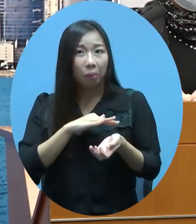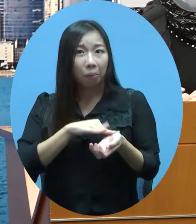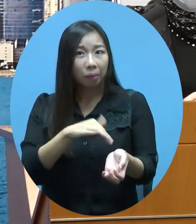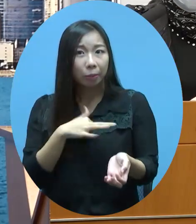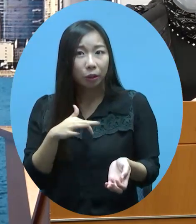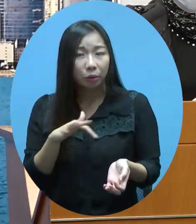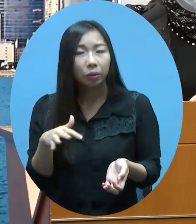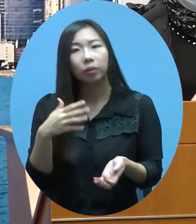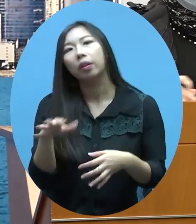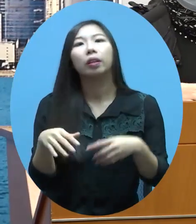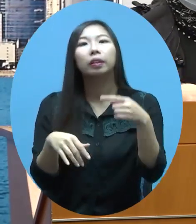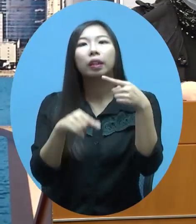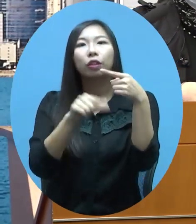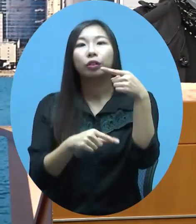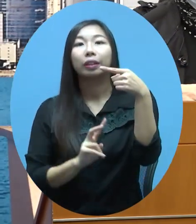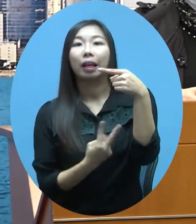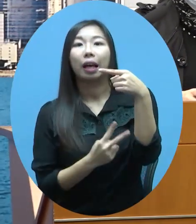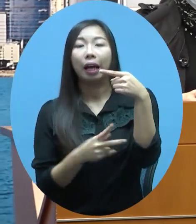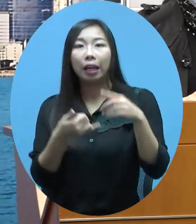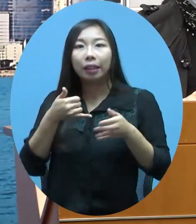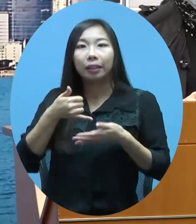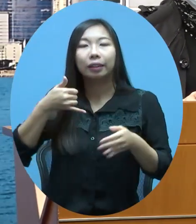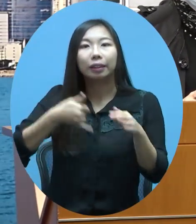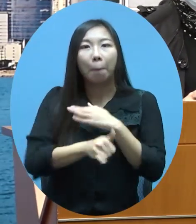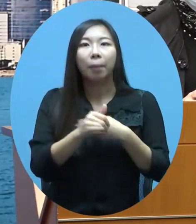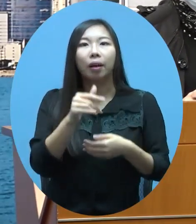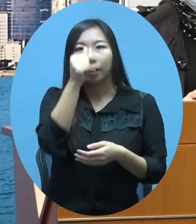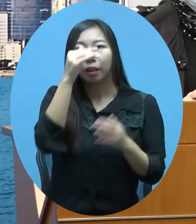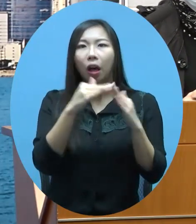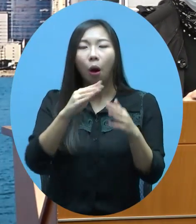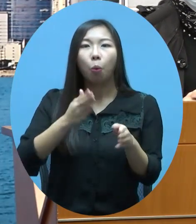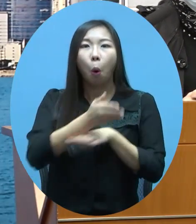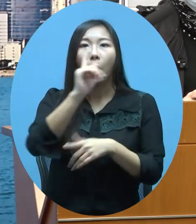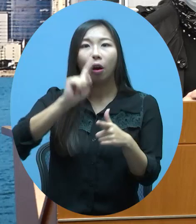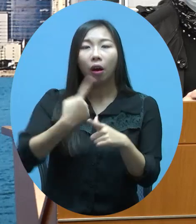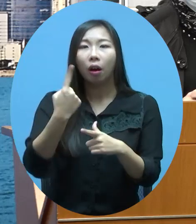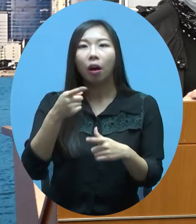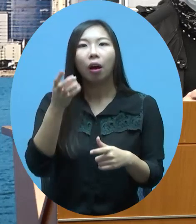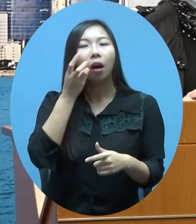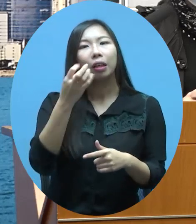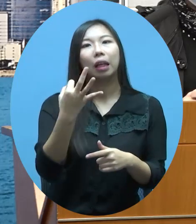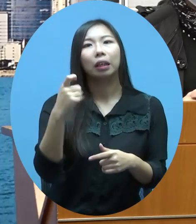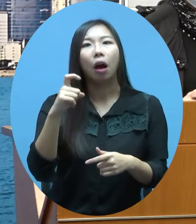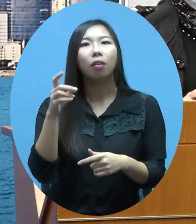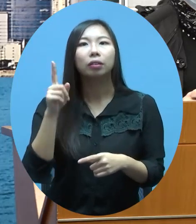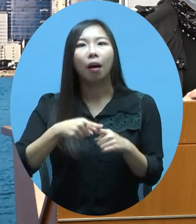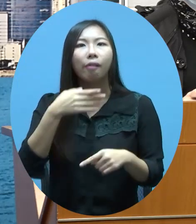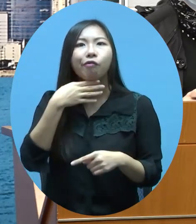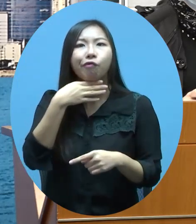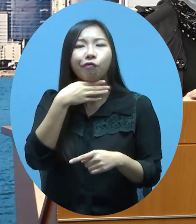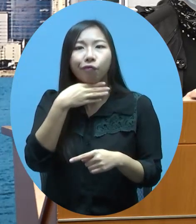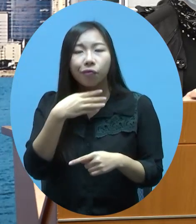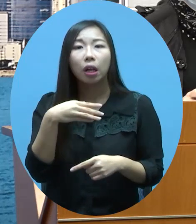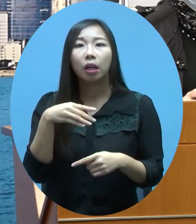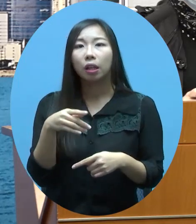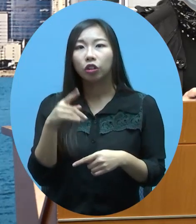佢1月22日入院啦，即係其實都超過咗1個月啦。而佢咧亦都係39歲，相對年輕啦。即係其實